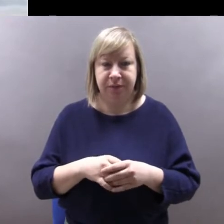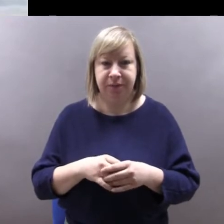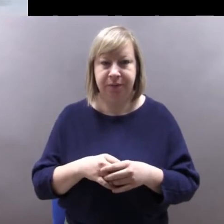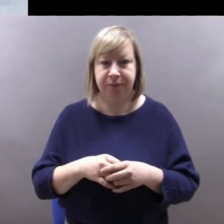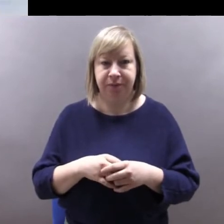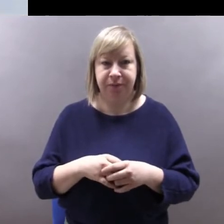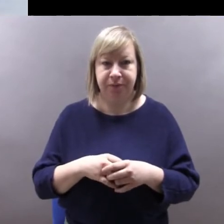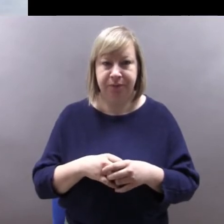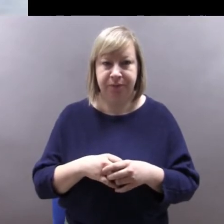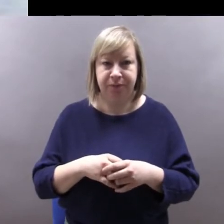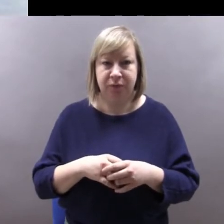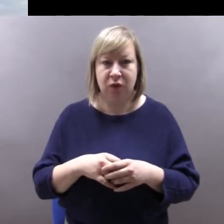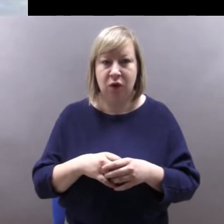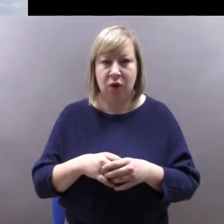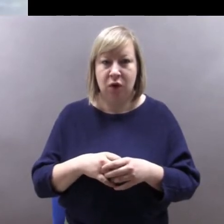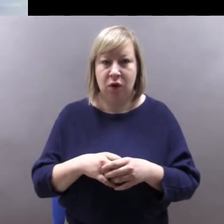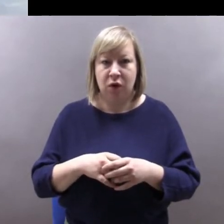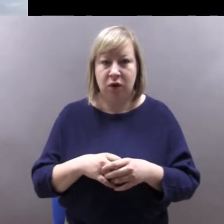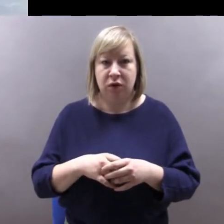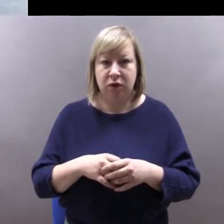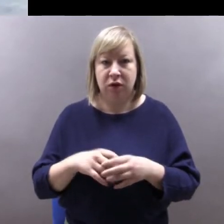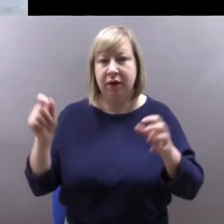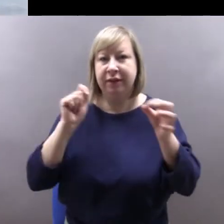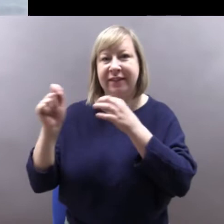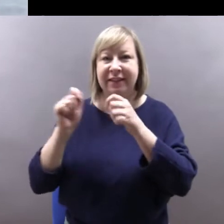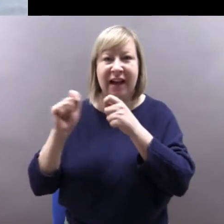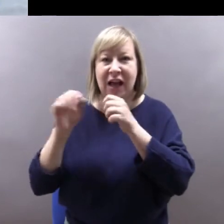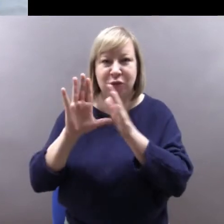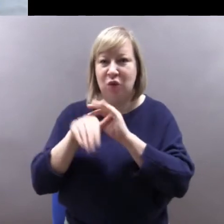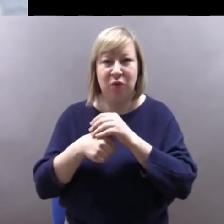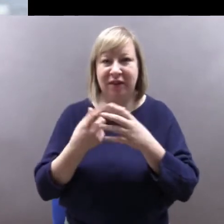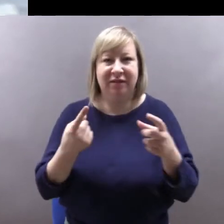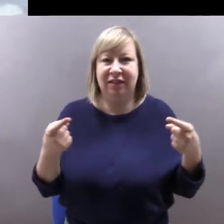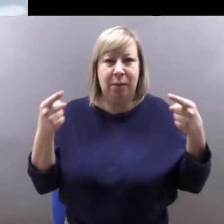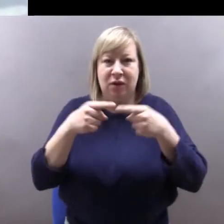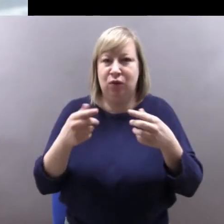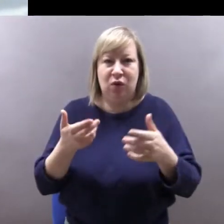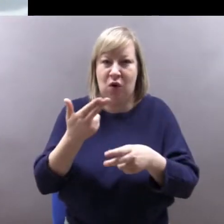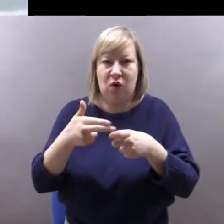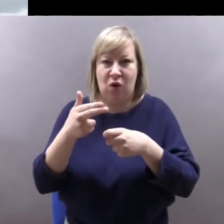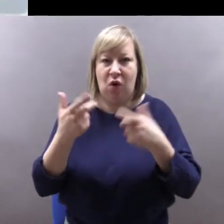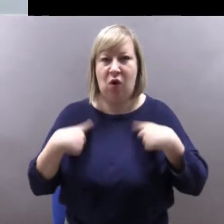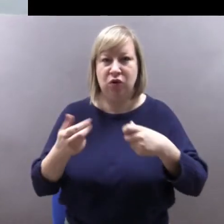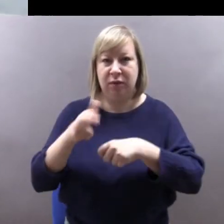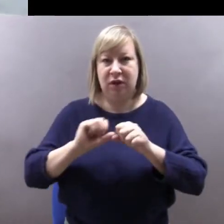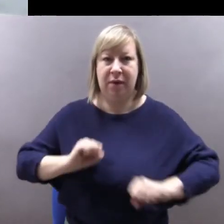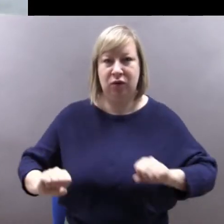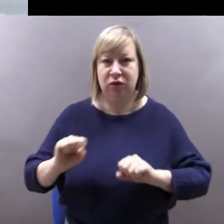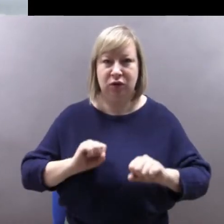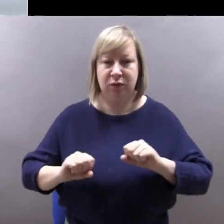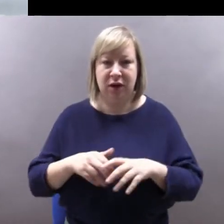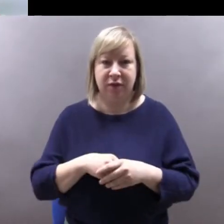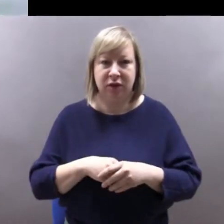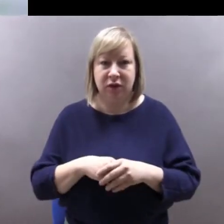mimo że wszyscy trochę zaklinają rzeczywistość, komunikacja miejska jest absolutnie nieprzystosowana dla osób z